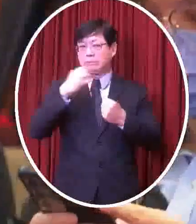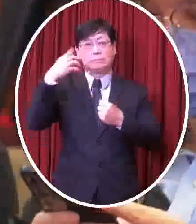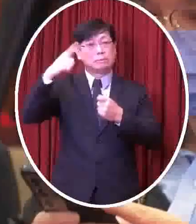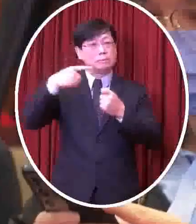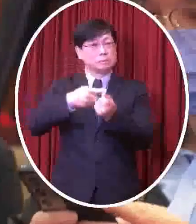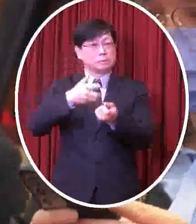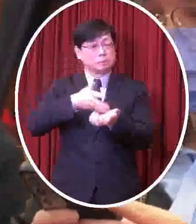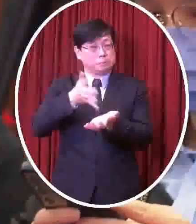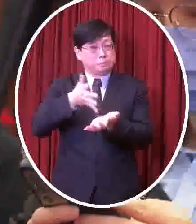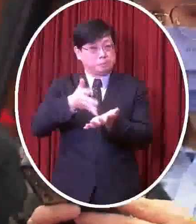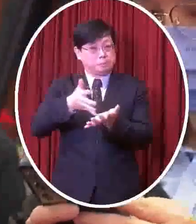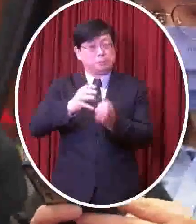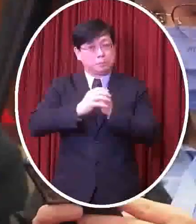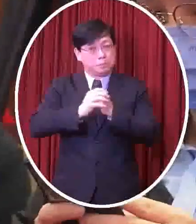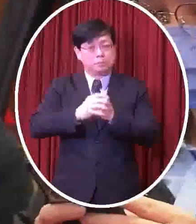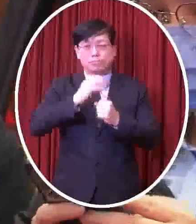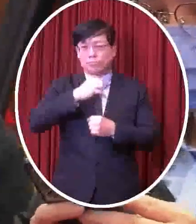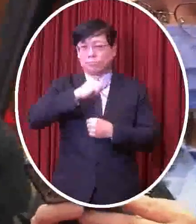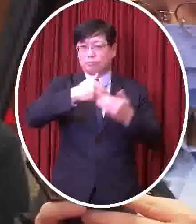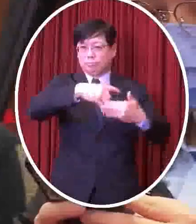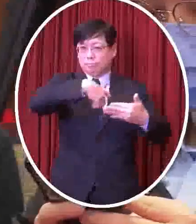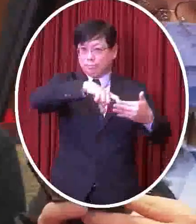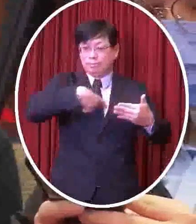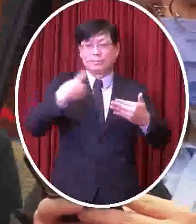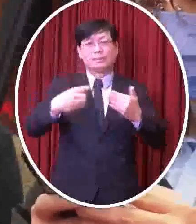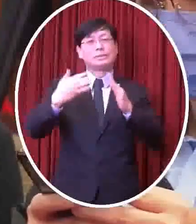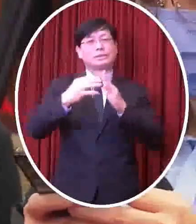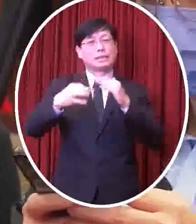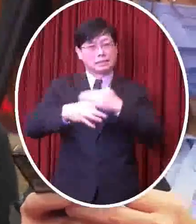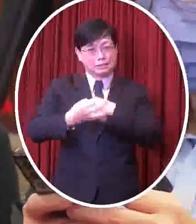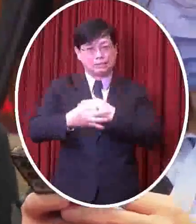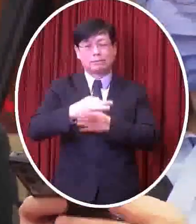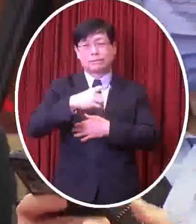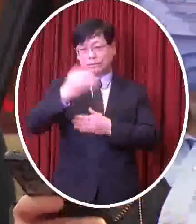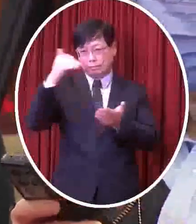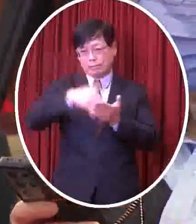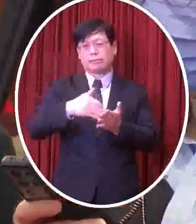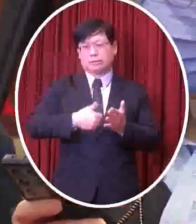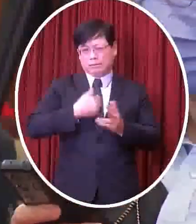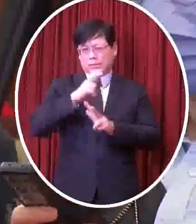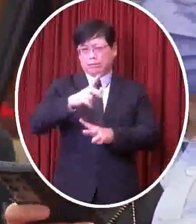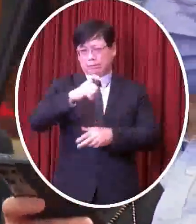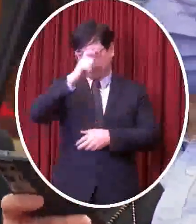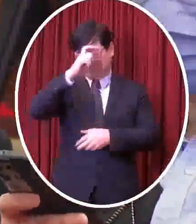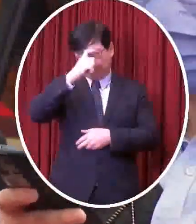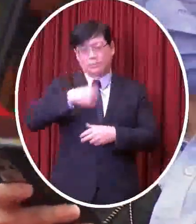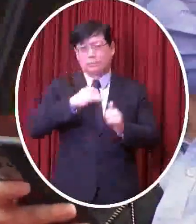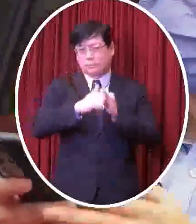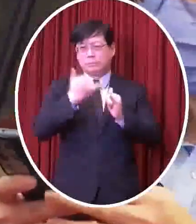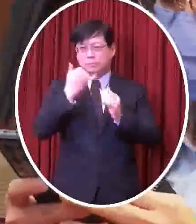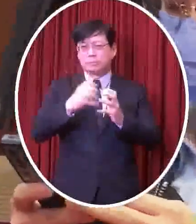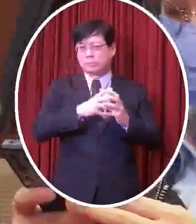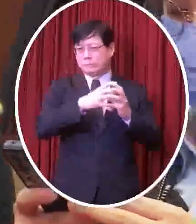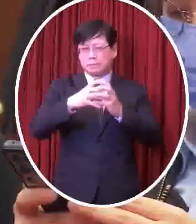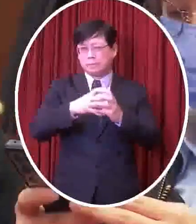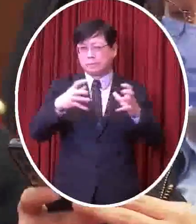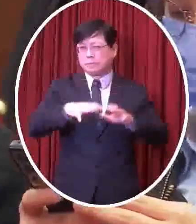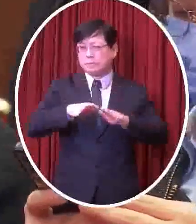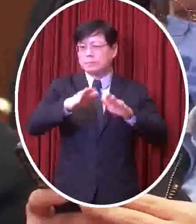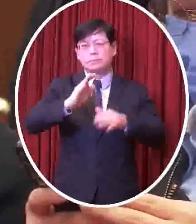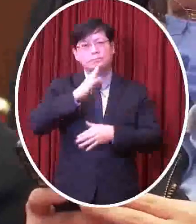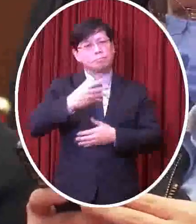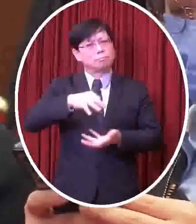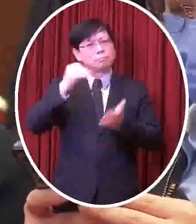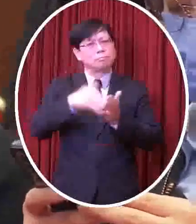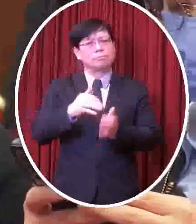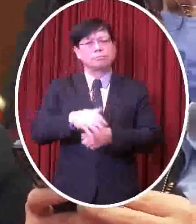辞的谈话上面说，海峡两岸一家亲，衷心希望两岸的同胞可以相向而行，携手并进，但他并没有提到